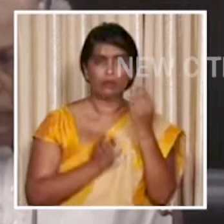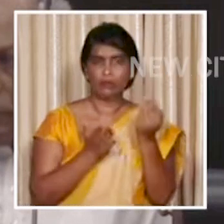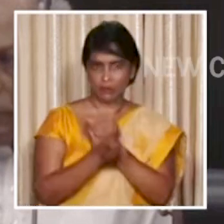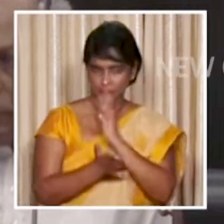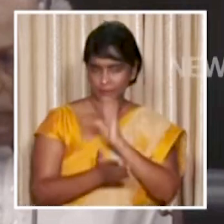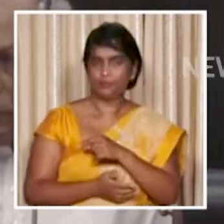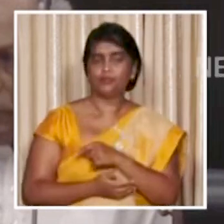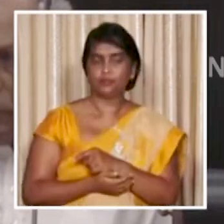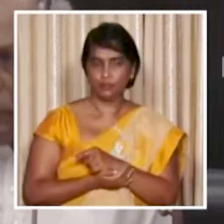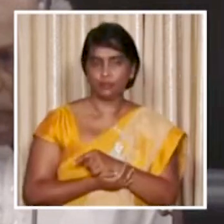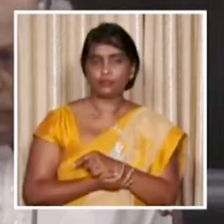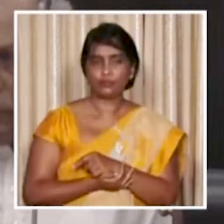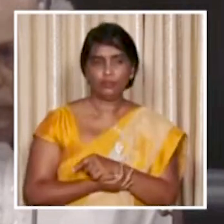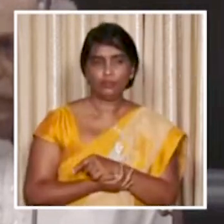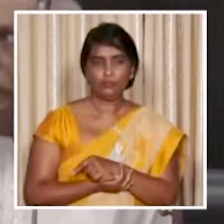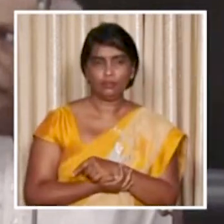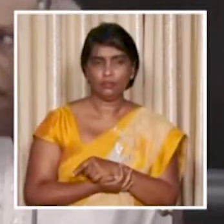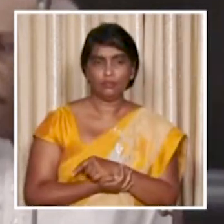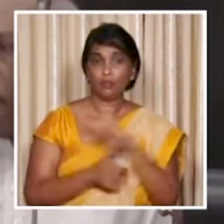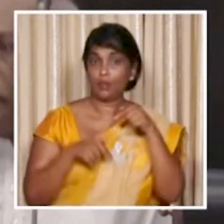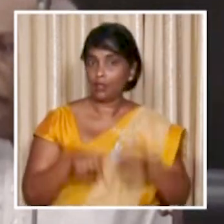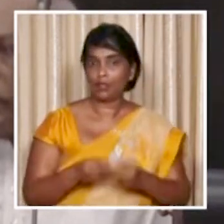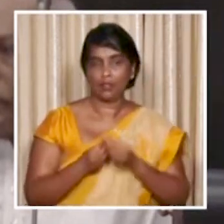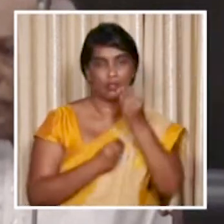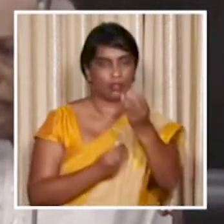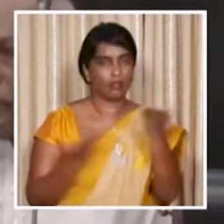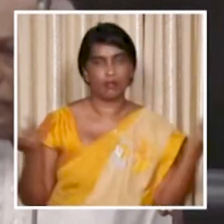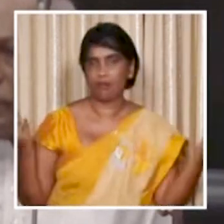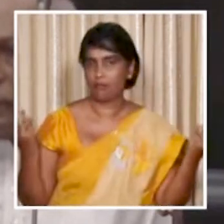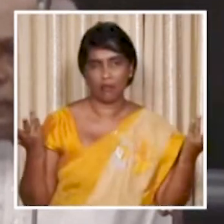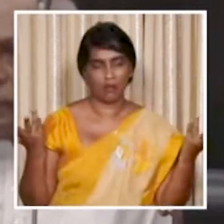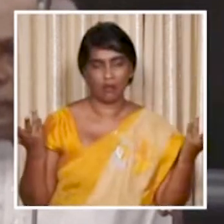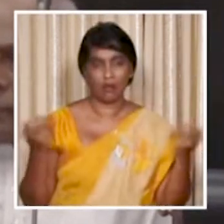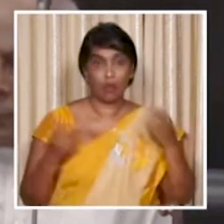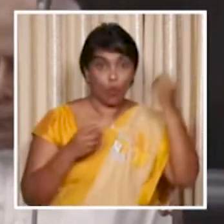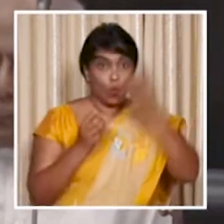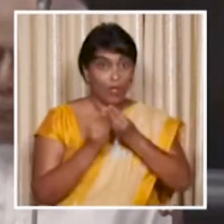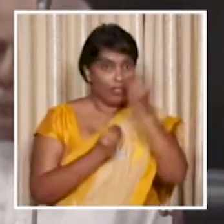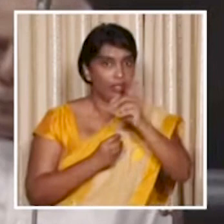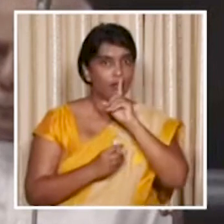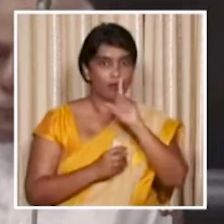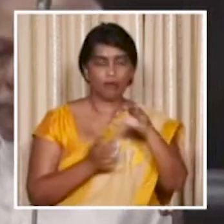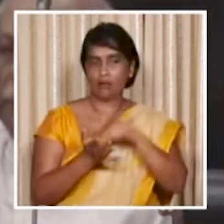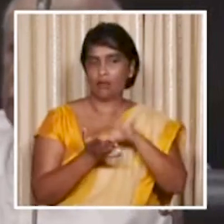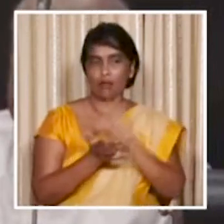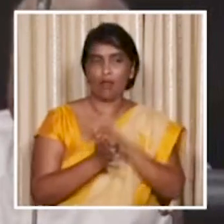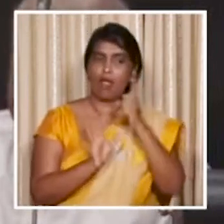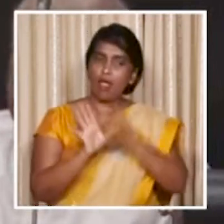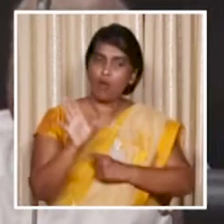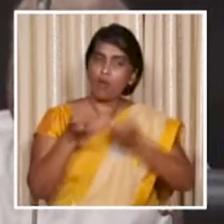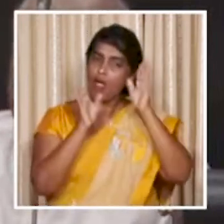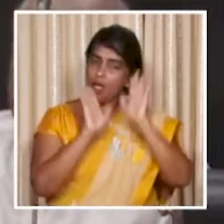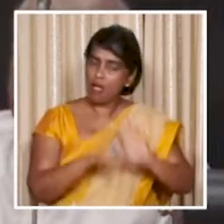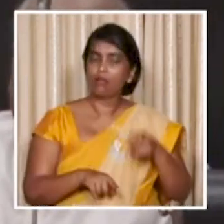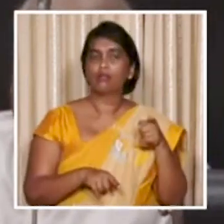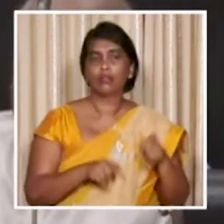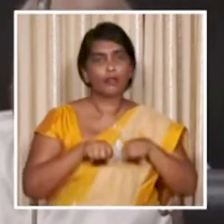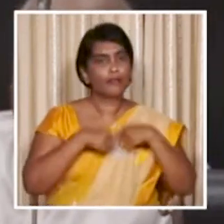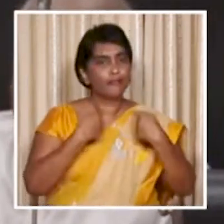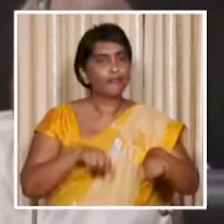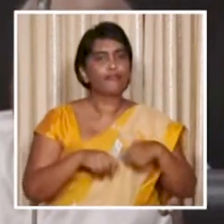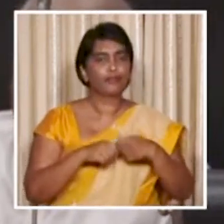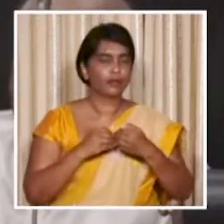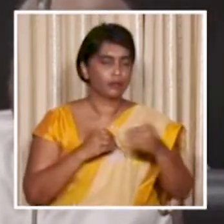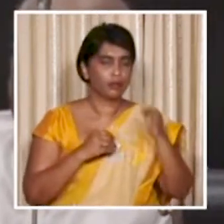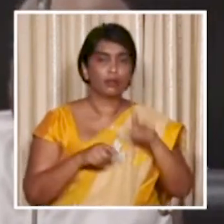තියෙනවා. මට ඒ ඔක්කොම මේ සැරේ දෙන්න බෑ. කොහෙවත් කියලා නැහැ මේ දිනේට දෙන්න කියලා. අවුරුද්ද අවසාන වෙනකොට මේ වියදම් කරන්න